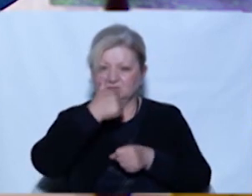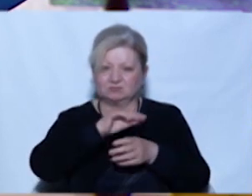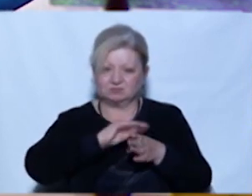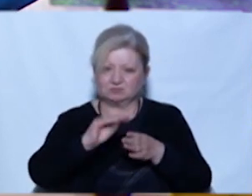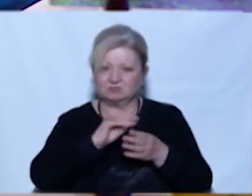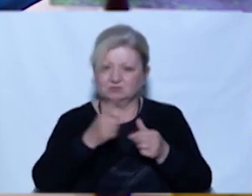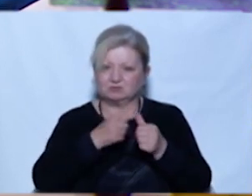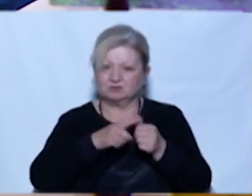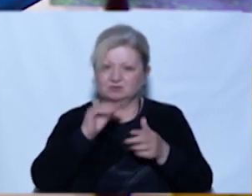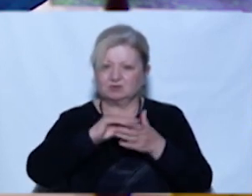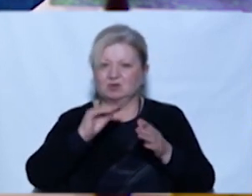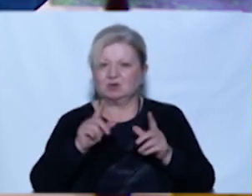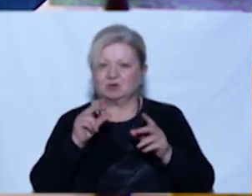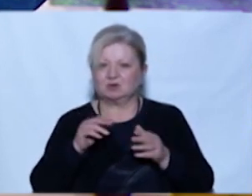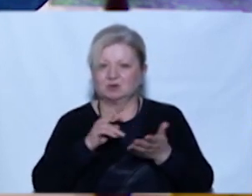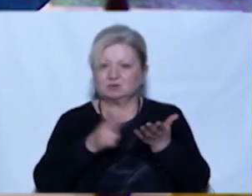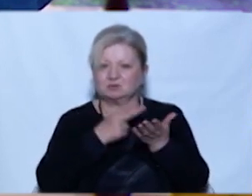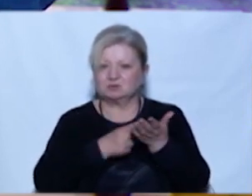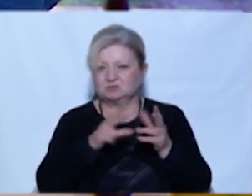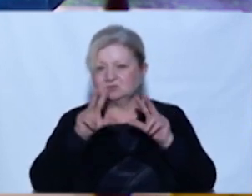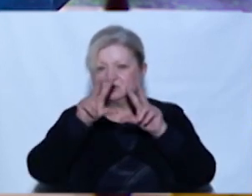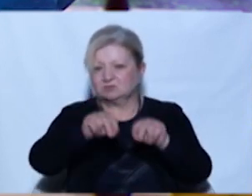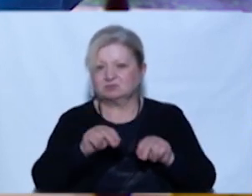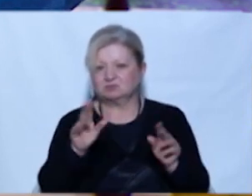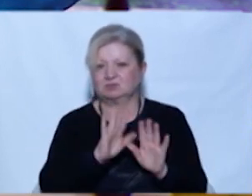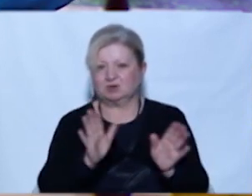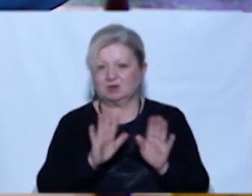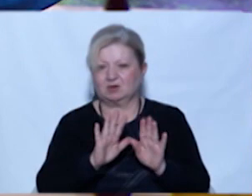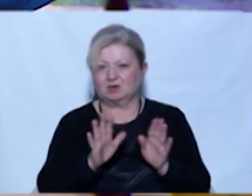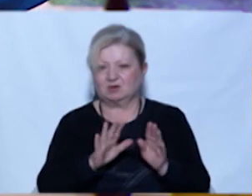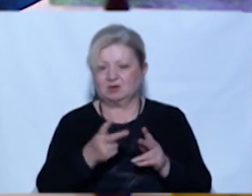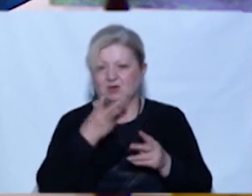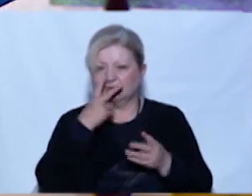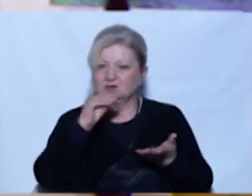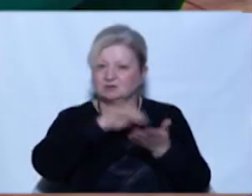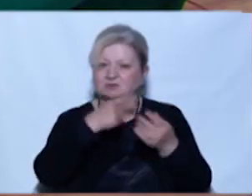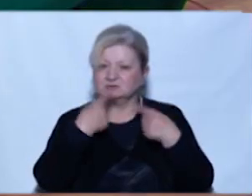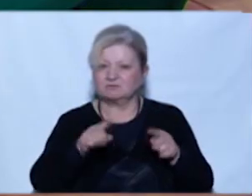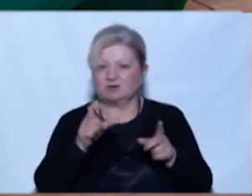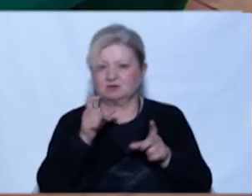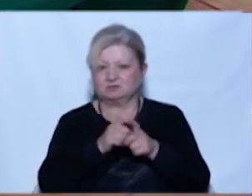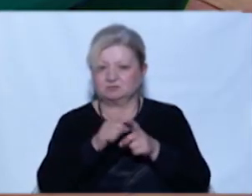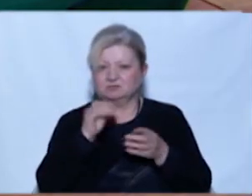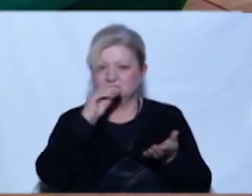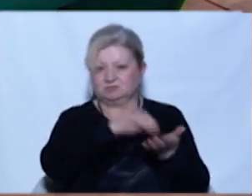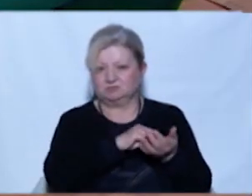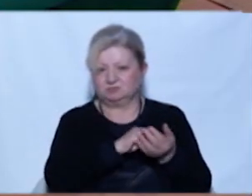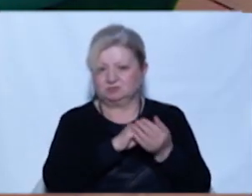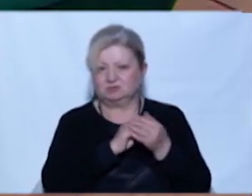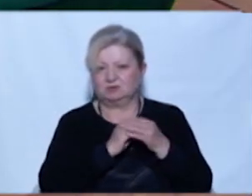კი არ დავარქვათ, ფიცი მწამს, ბოლო მაკვირვებსო, ასეთი სათაური გავაკეთეთო. აი ასე